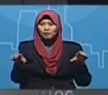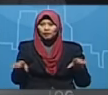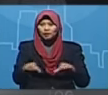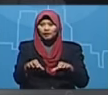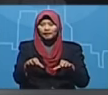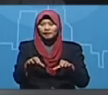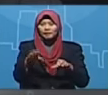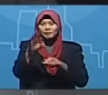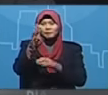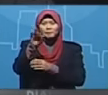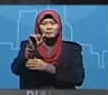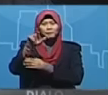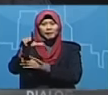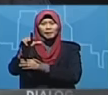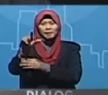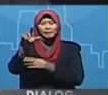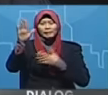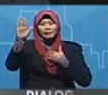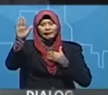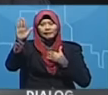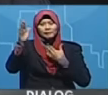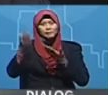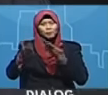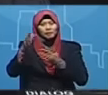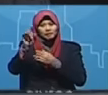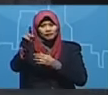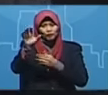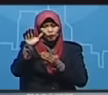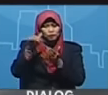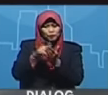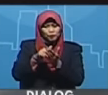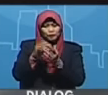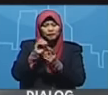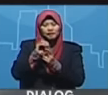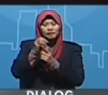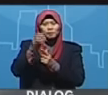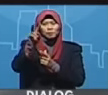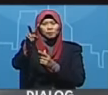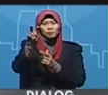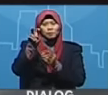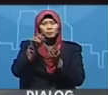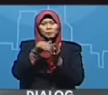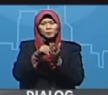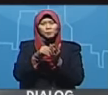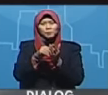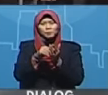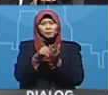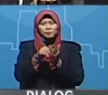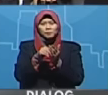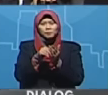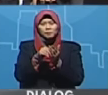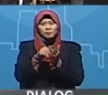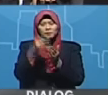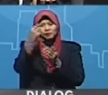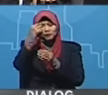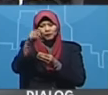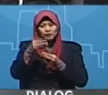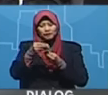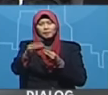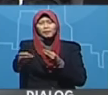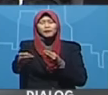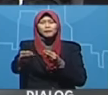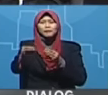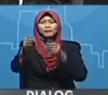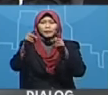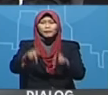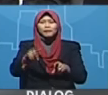bank guarantee. Okey. RM100,000 ataupun cash RM20,000 untuk kita apa ni serahkan kepada